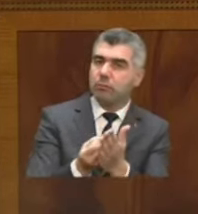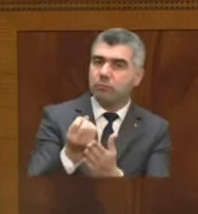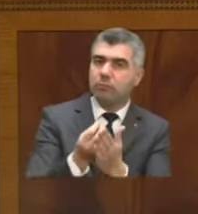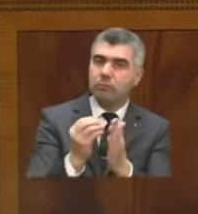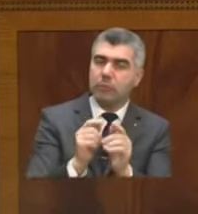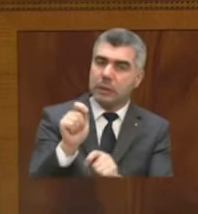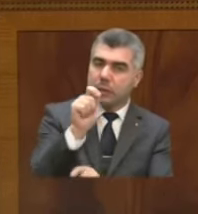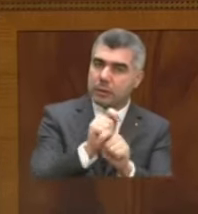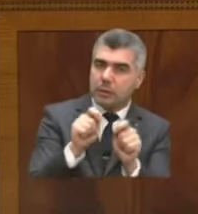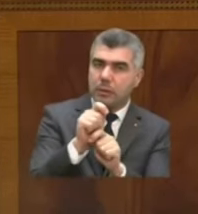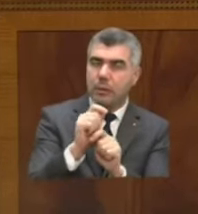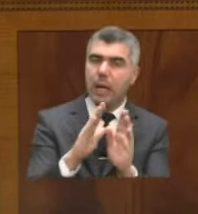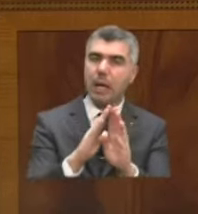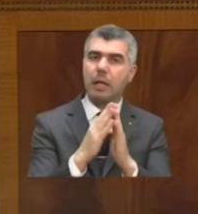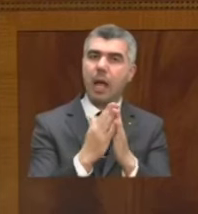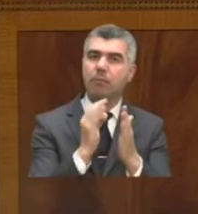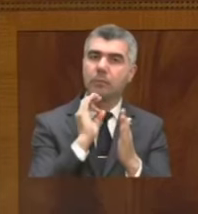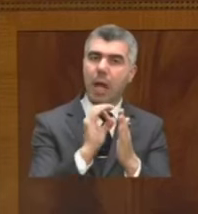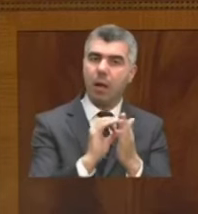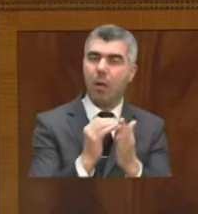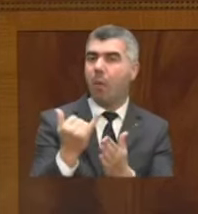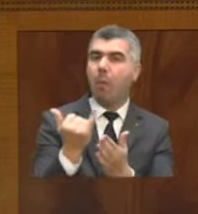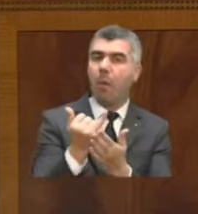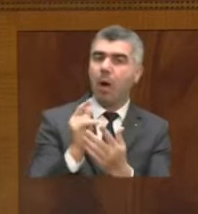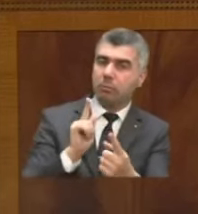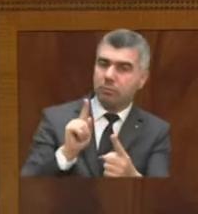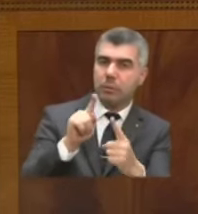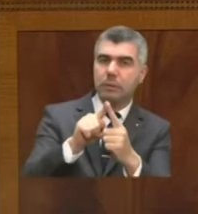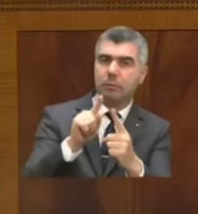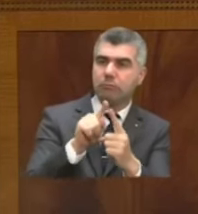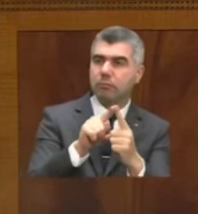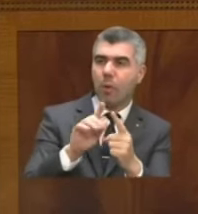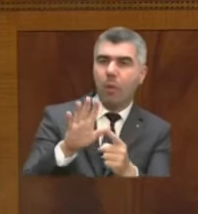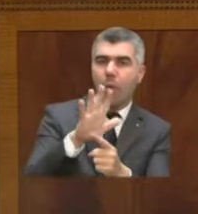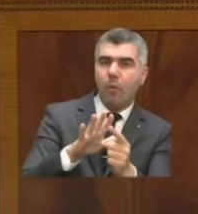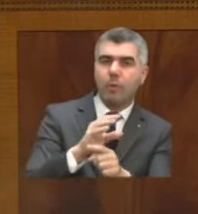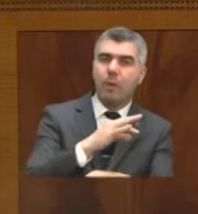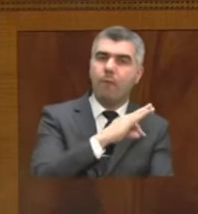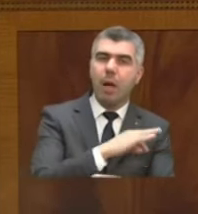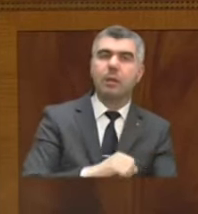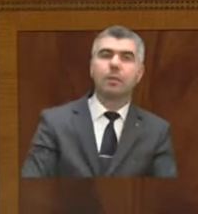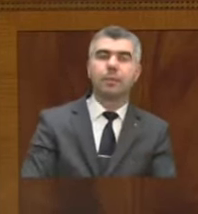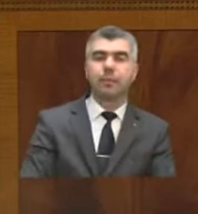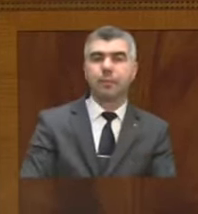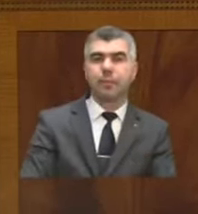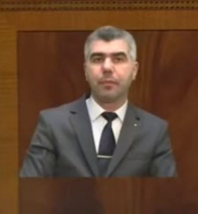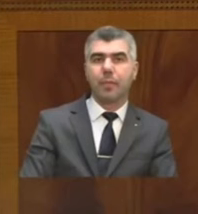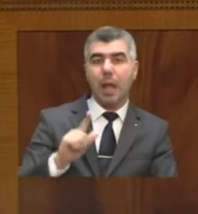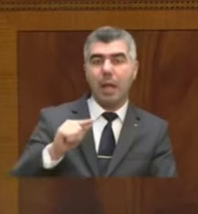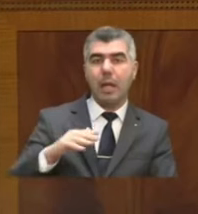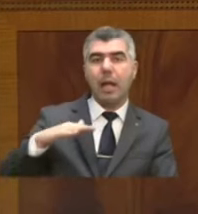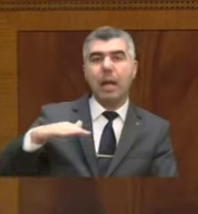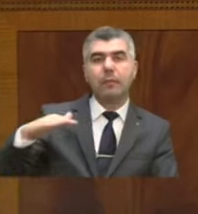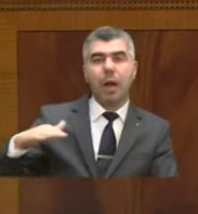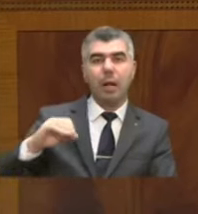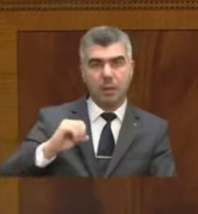للمضامين البيداغوجية من أجل استهداف الكفايات الأساس. فبالنسبة للتعليم